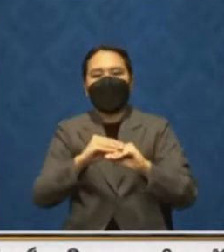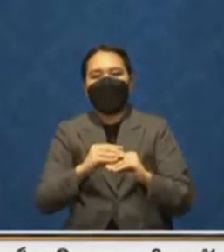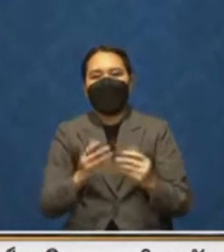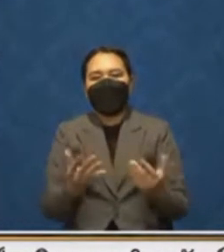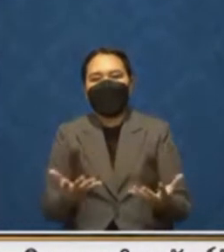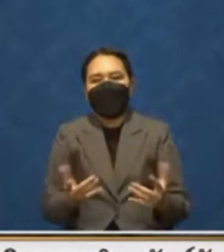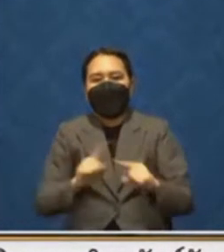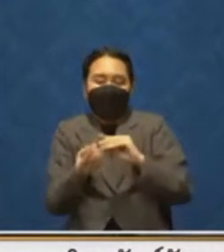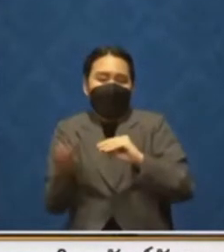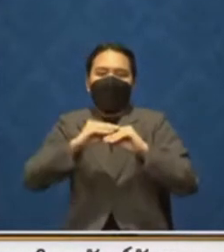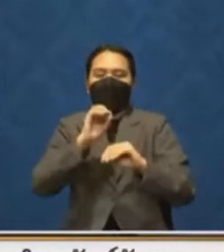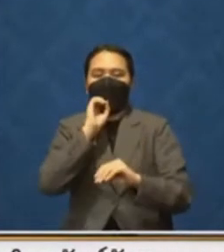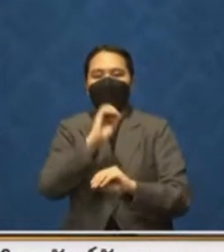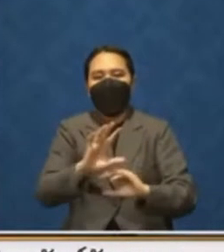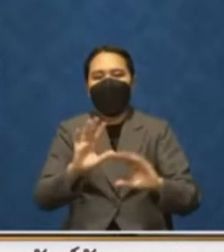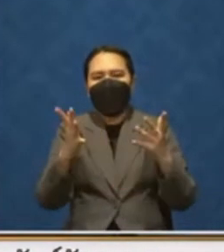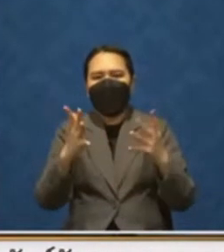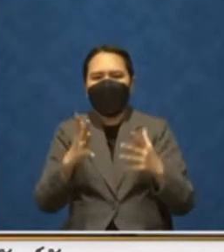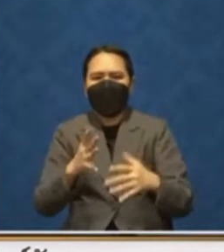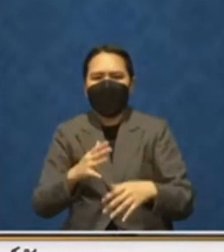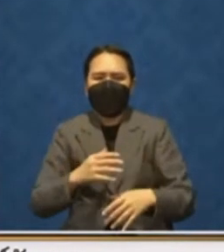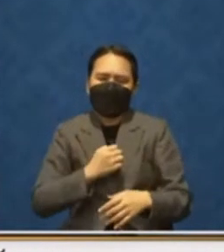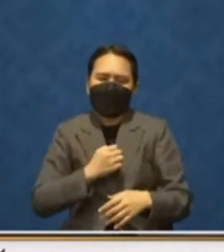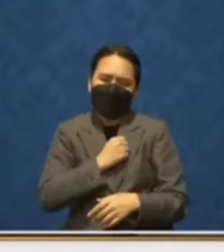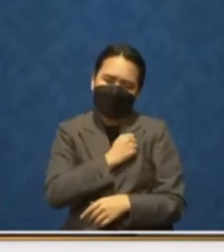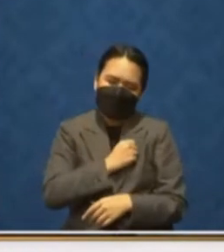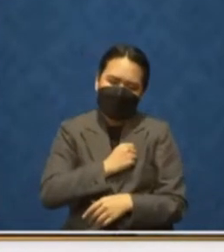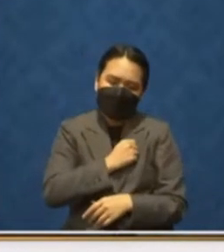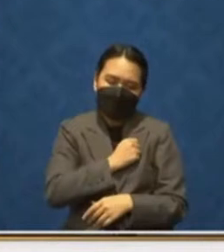มันไม่บอกใจจะขาด